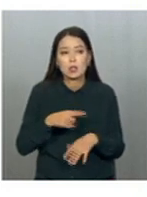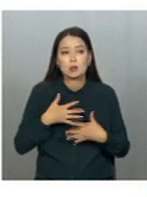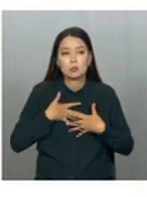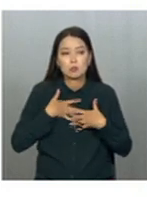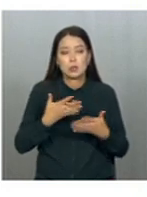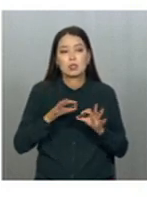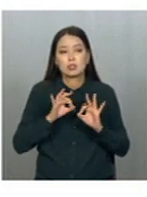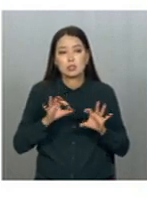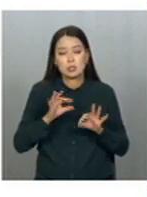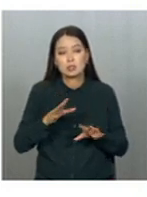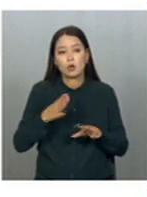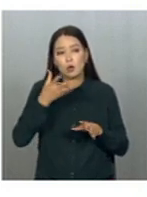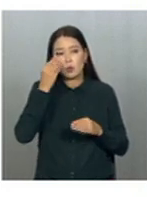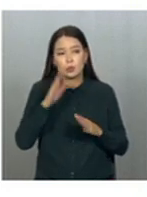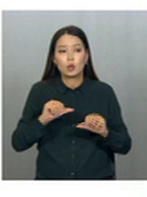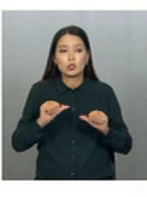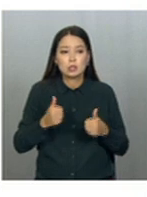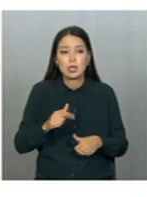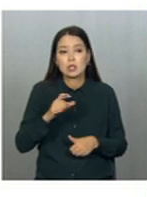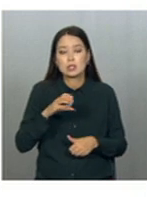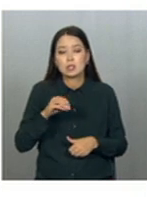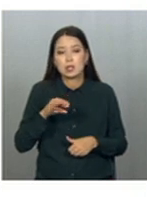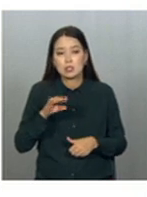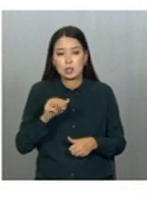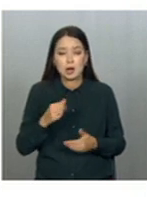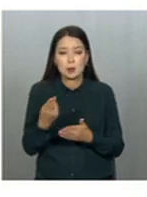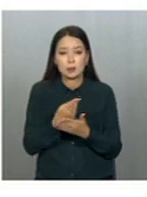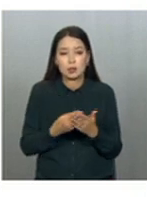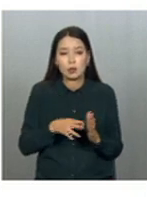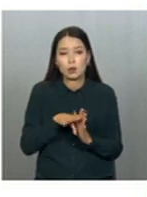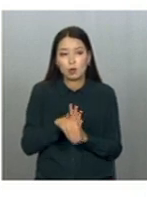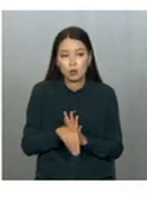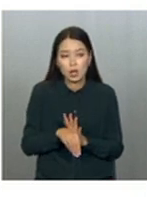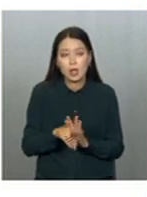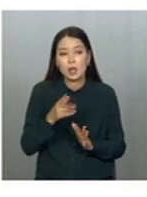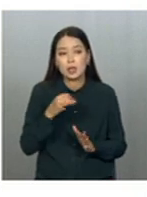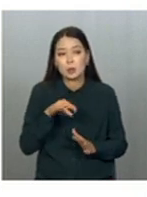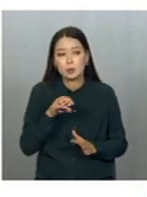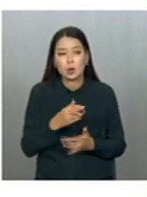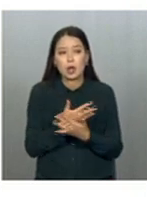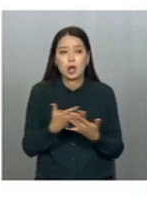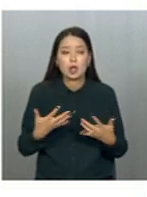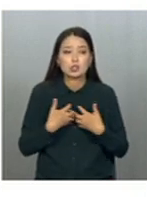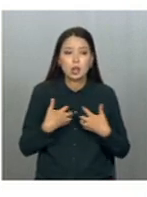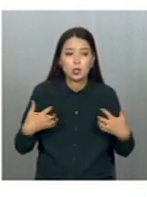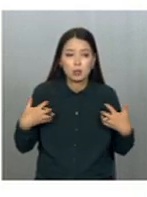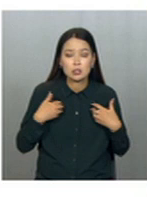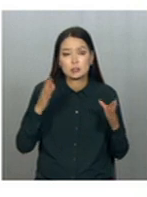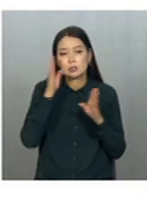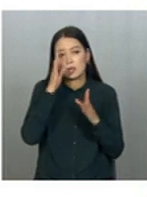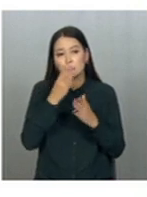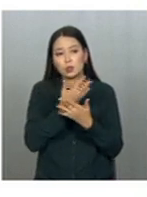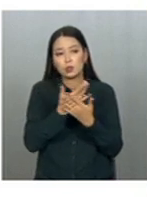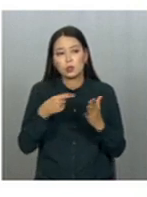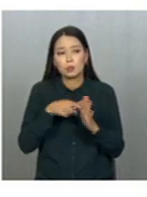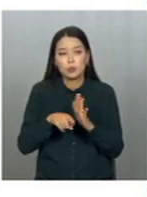ұмтылатын стильдік, эстетикалық бейнелеу құралы. Кейіптеу – әртүрлі жануарларды, табиғат